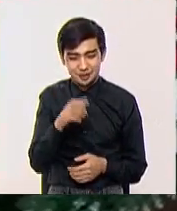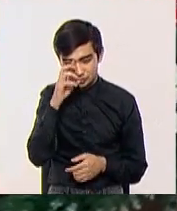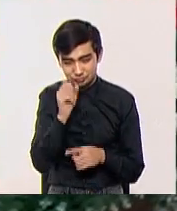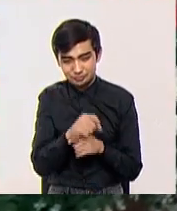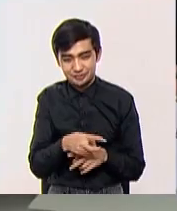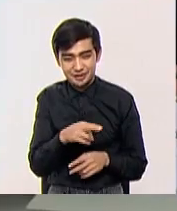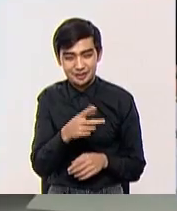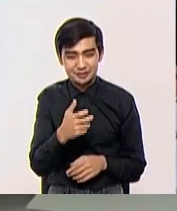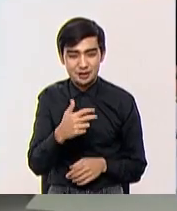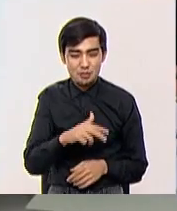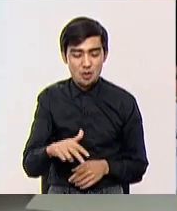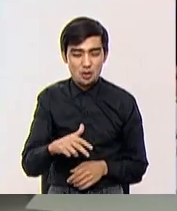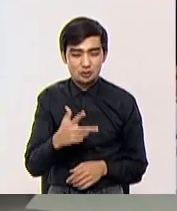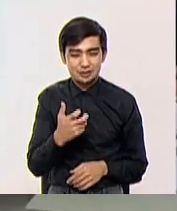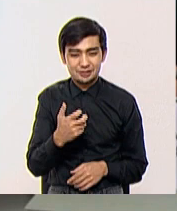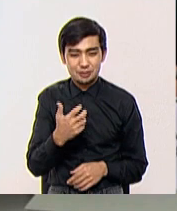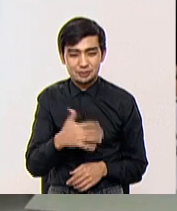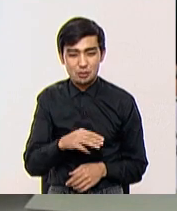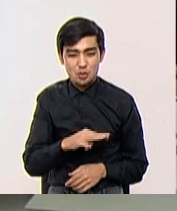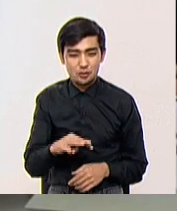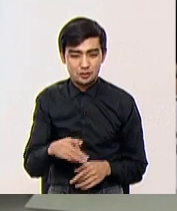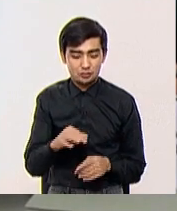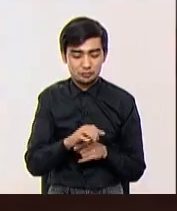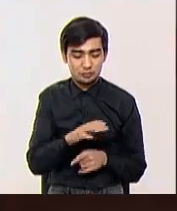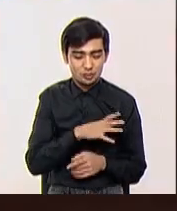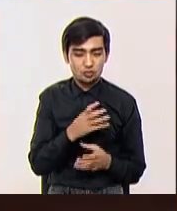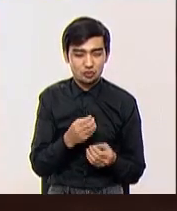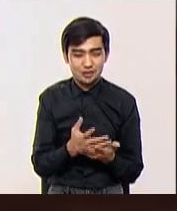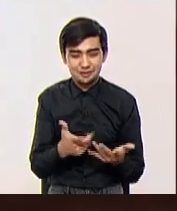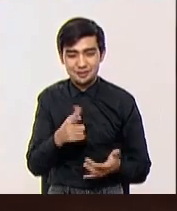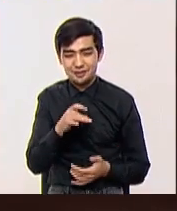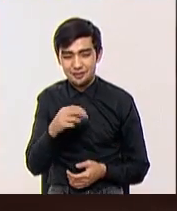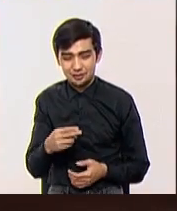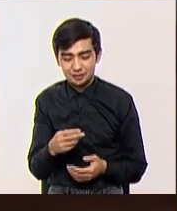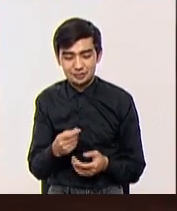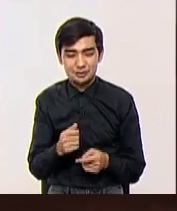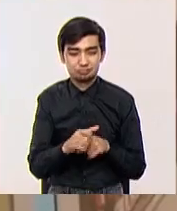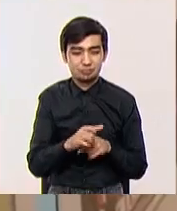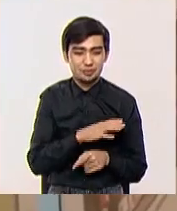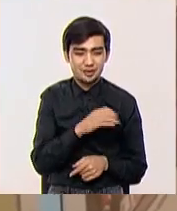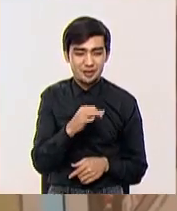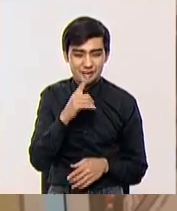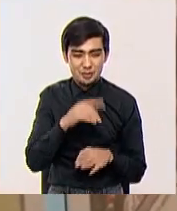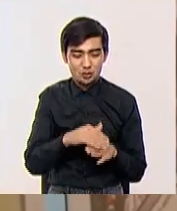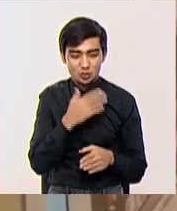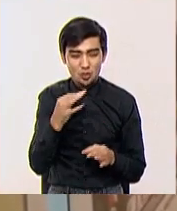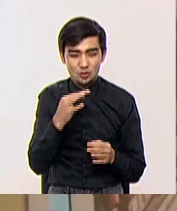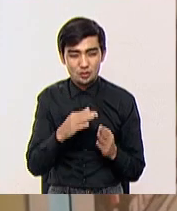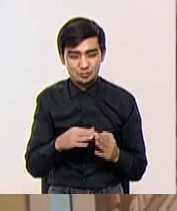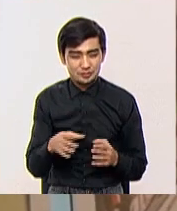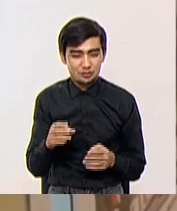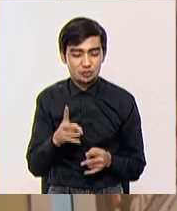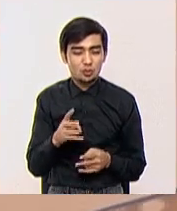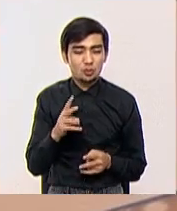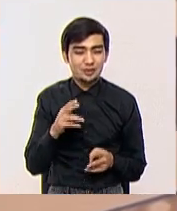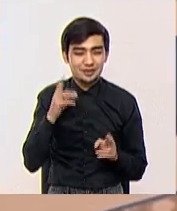үшін 350 миллион теңгеге жуық қаржы бөлінген. Одан бөлек түрлі гранттарға да қаржы беріледі. Үкіметтік емес ұйым жайлы бейхабар